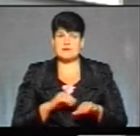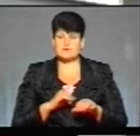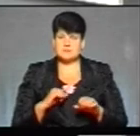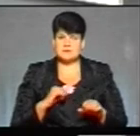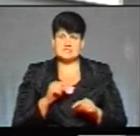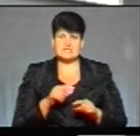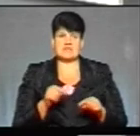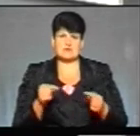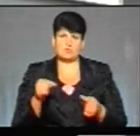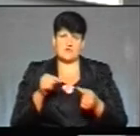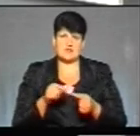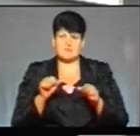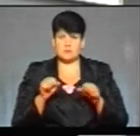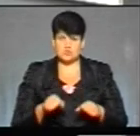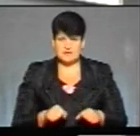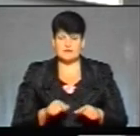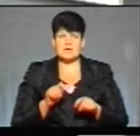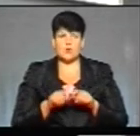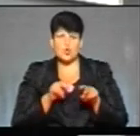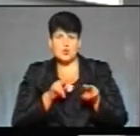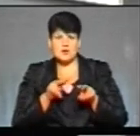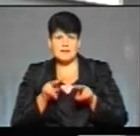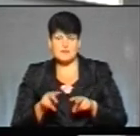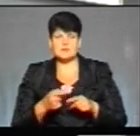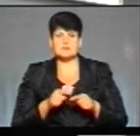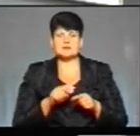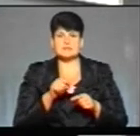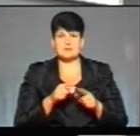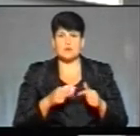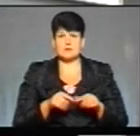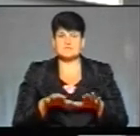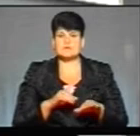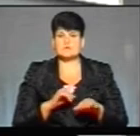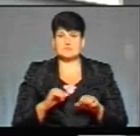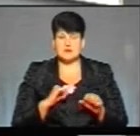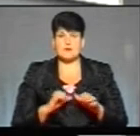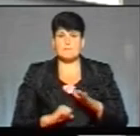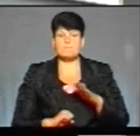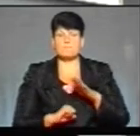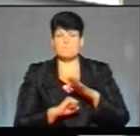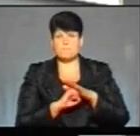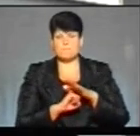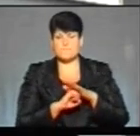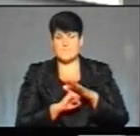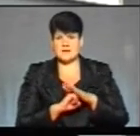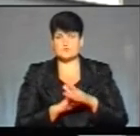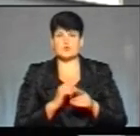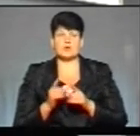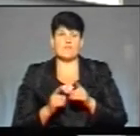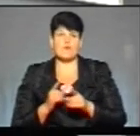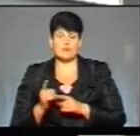відповідними можливостями, так? Ну і відповідно контроль і нагляд за тим органом місцевого самоврядування, тому що базовою для реформи,